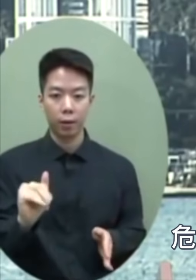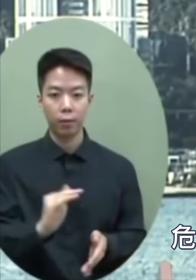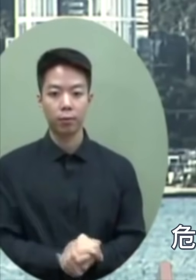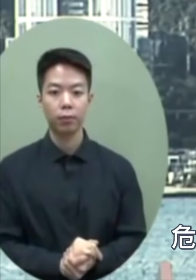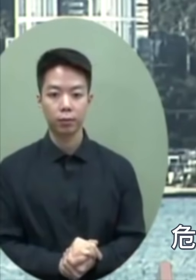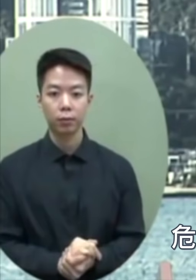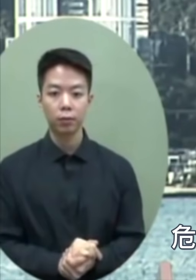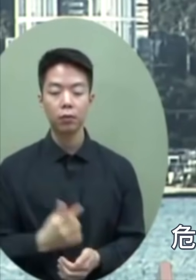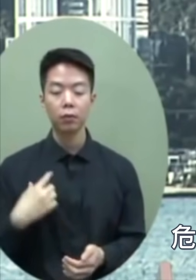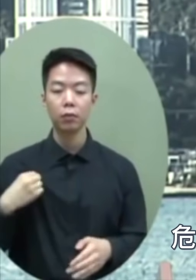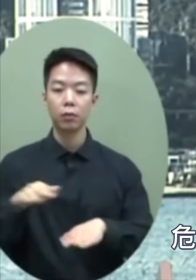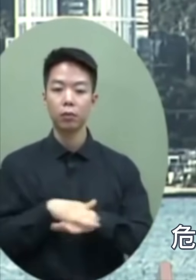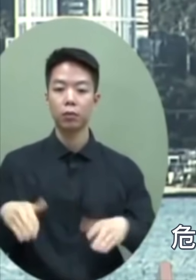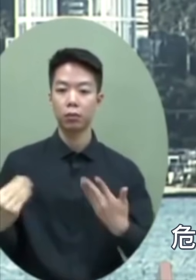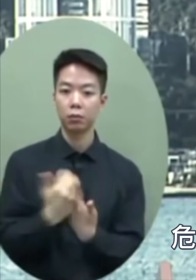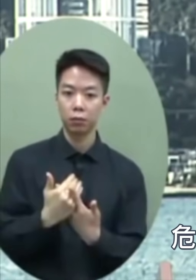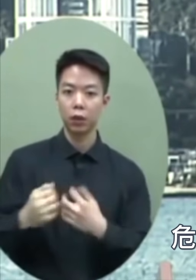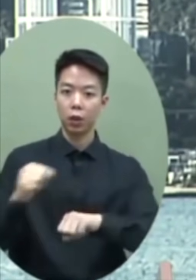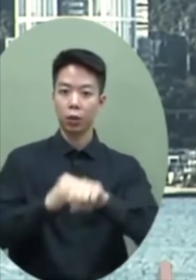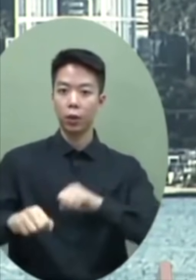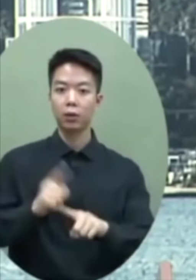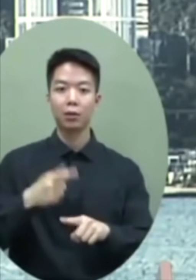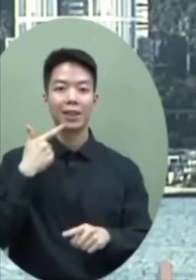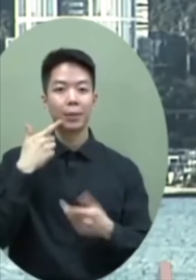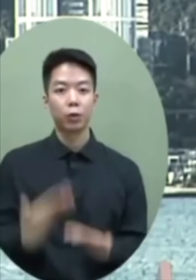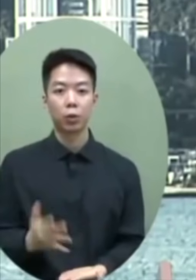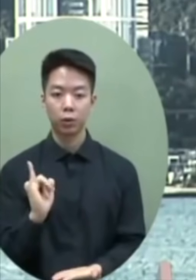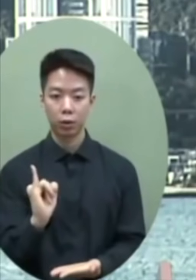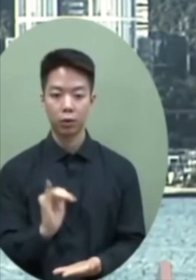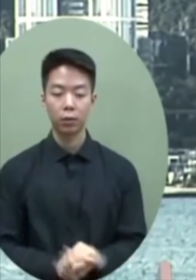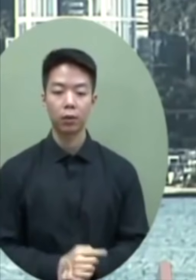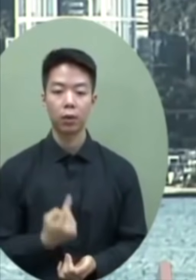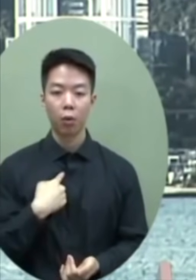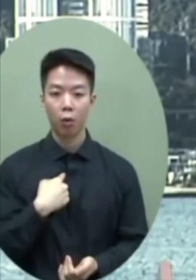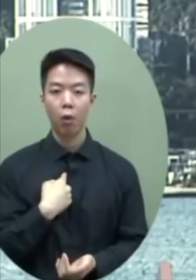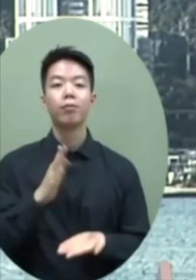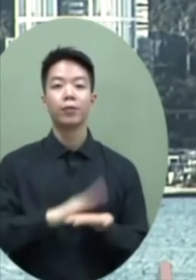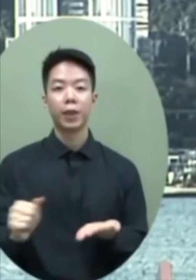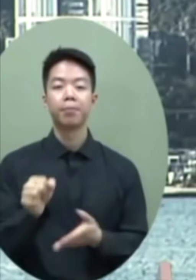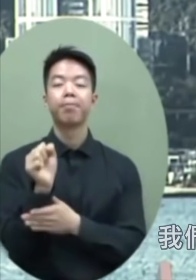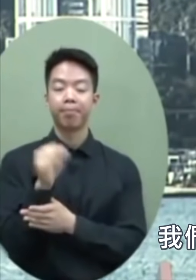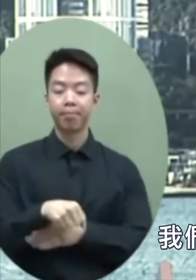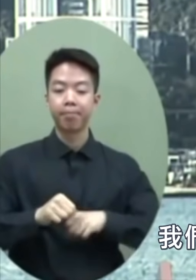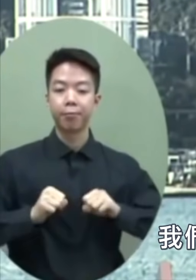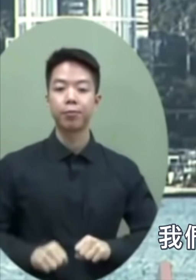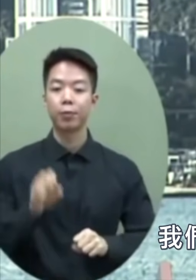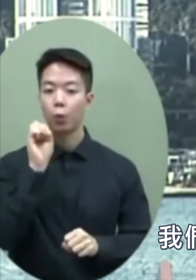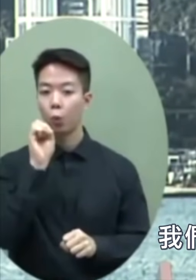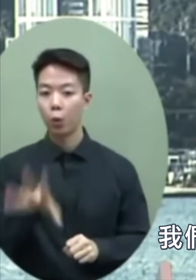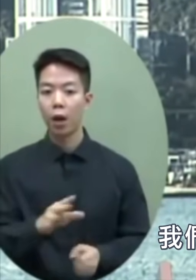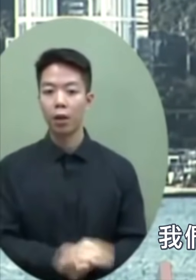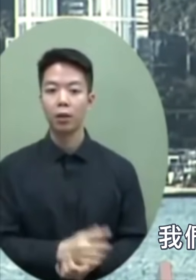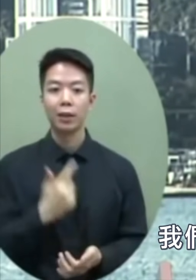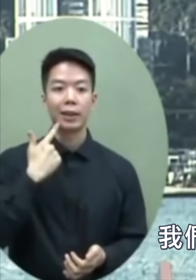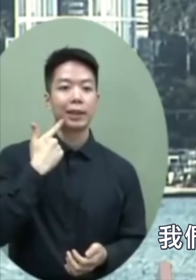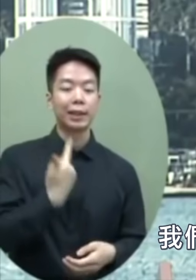危害國家安全是非常嚴重的罪行，我亦都好肯定地告訴你們，我們必定以嚴